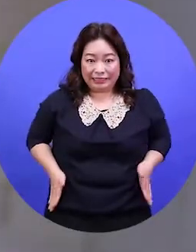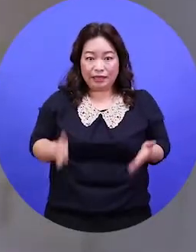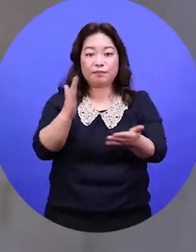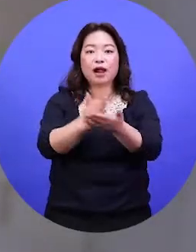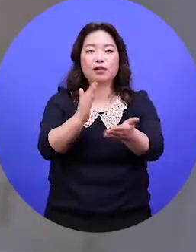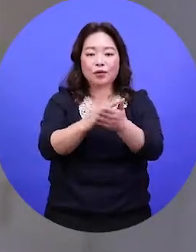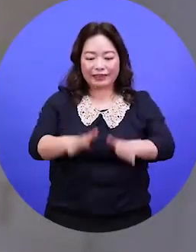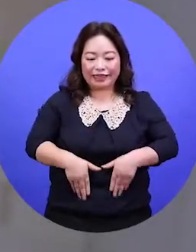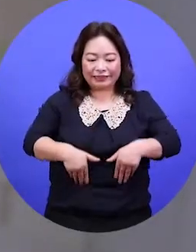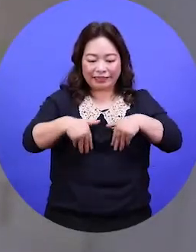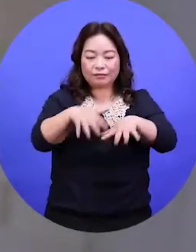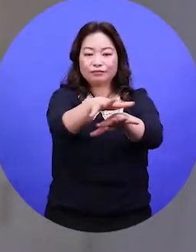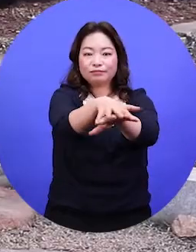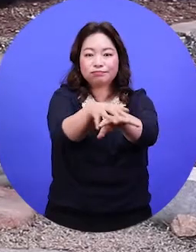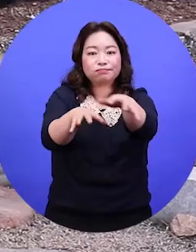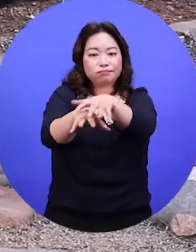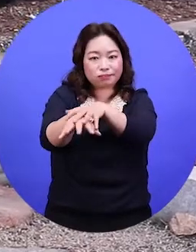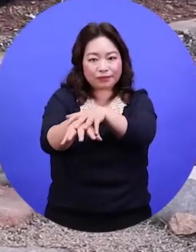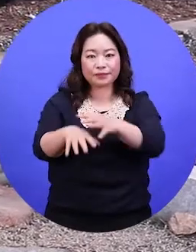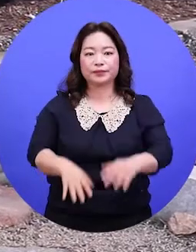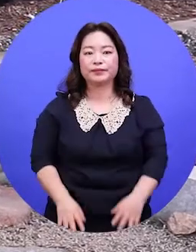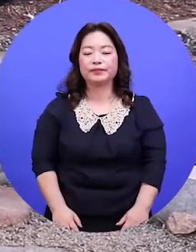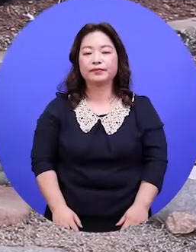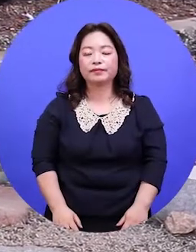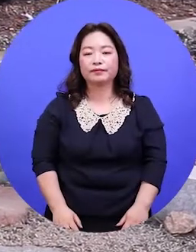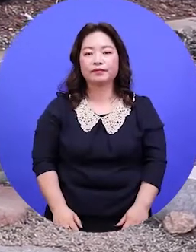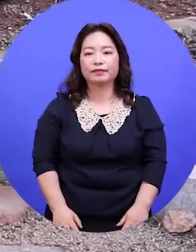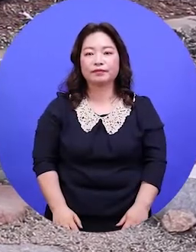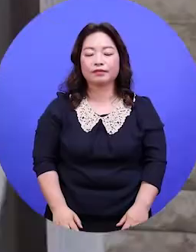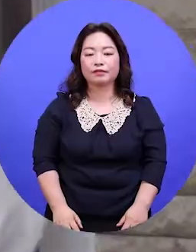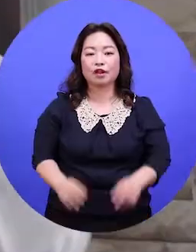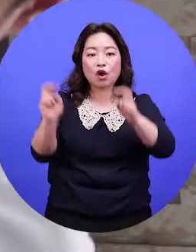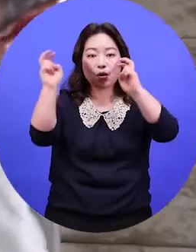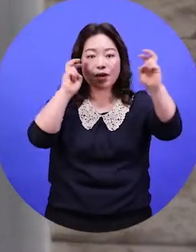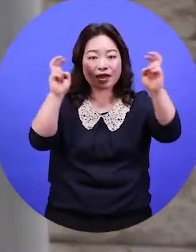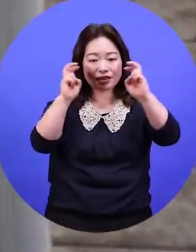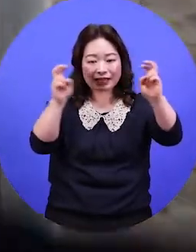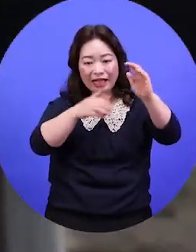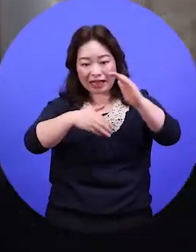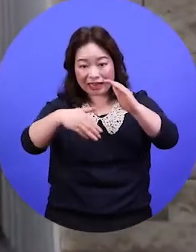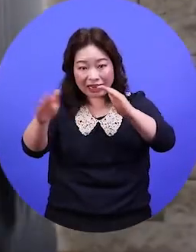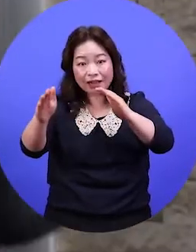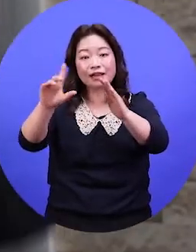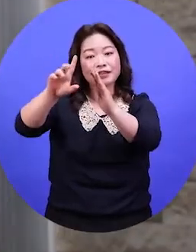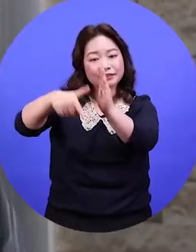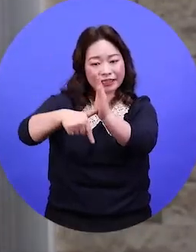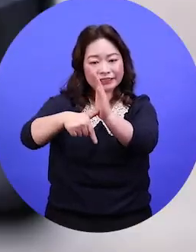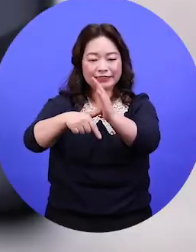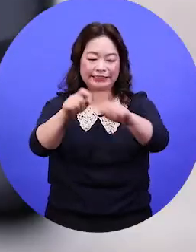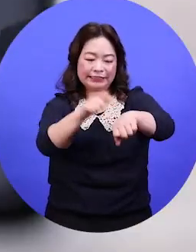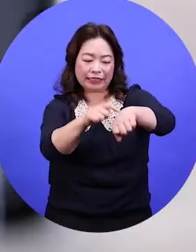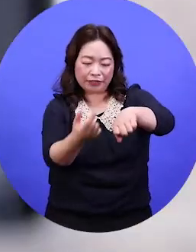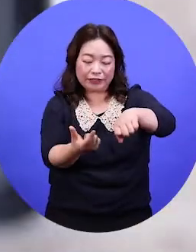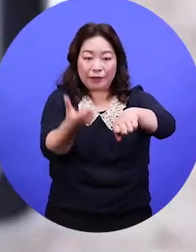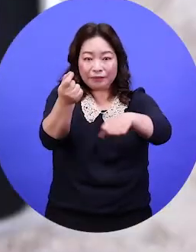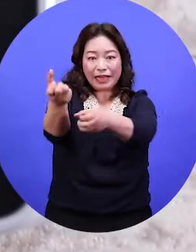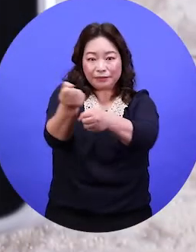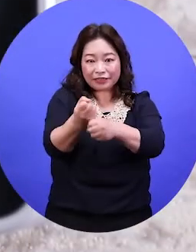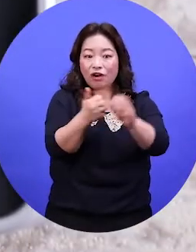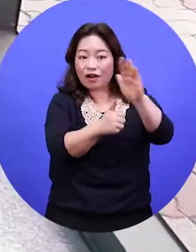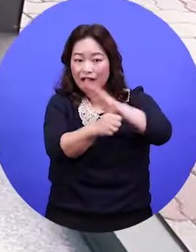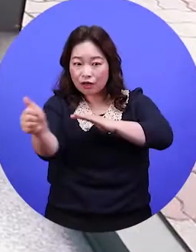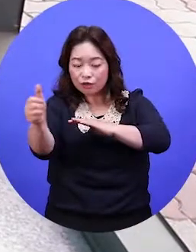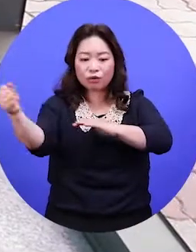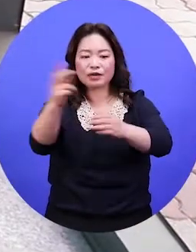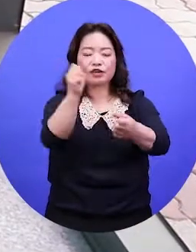손을 넣지 말고 보온장갑 등을 착용해 체온을 유지합니다. 출퇴근은 평소보다 조금 일찍 하고 자가용